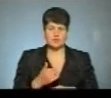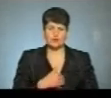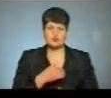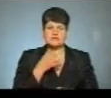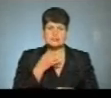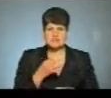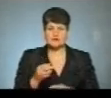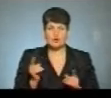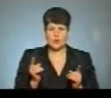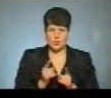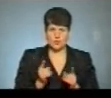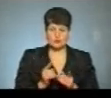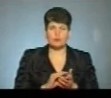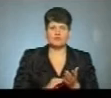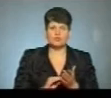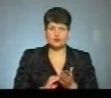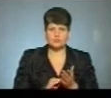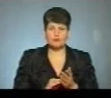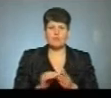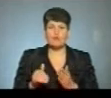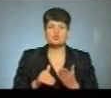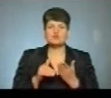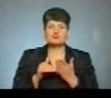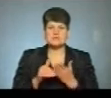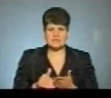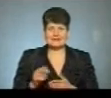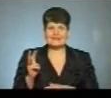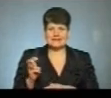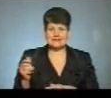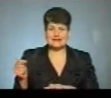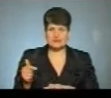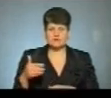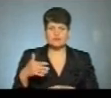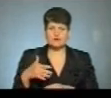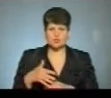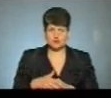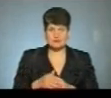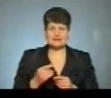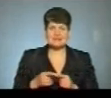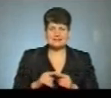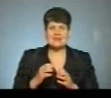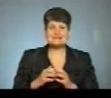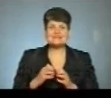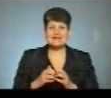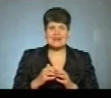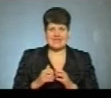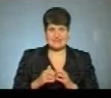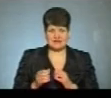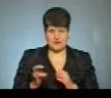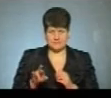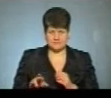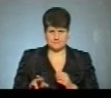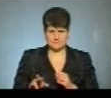сказати, що я коротенько повторюся по субсидіях. 300 гривень, що ми розуміли, це середня